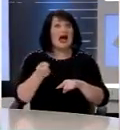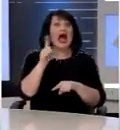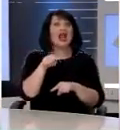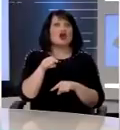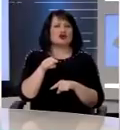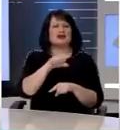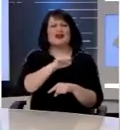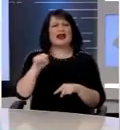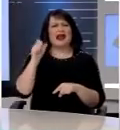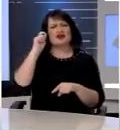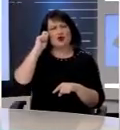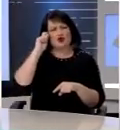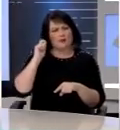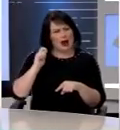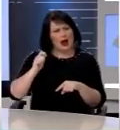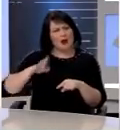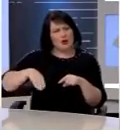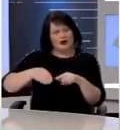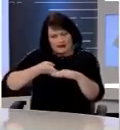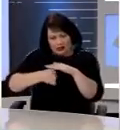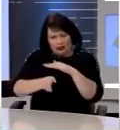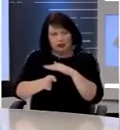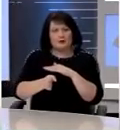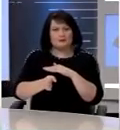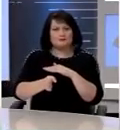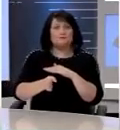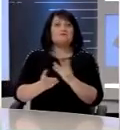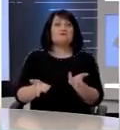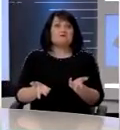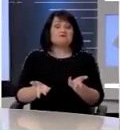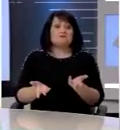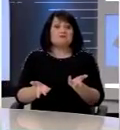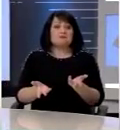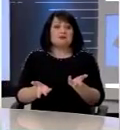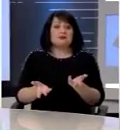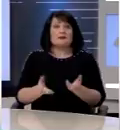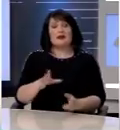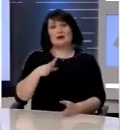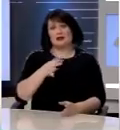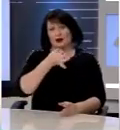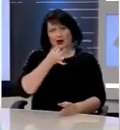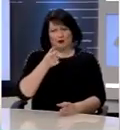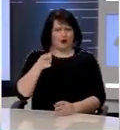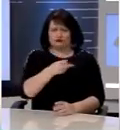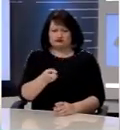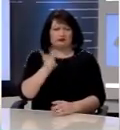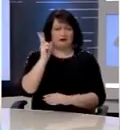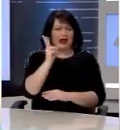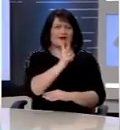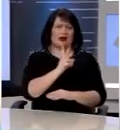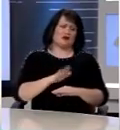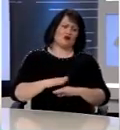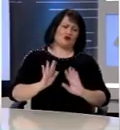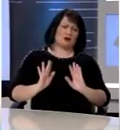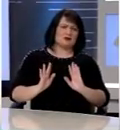άλλος ενδιάμεσος, ο οποίος άλλος ενδιάμεσος, στην καλύτερη περίπτωση λέω εγώ, ησυχία. Δεν θέλω να ενοχοποιήσω κανέναν, στην καλύτερη